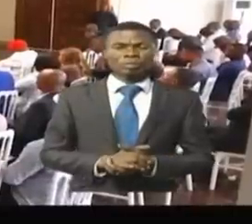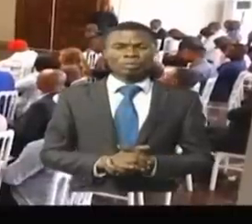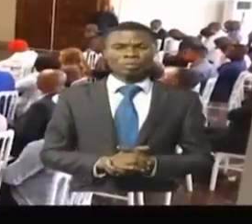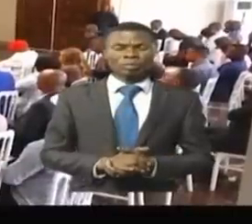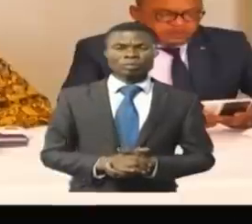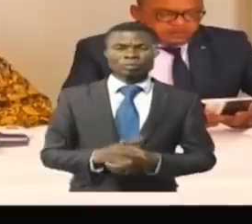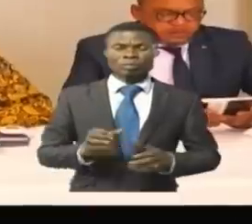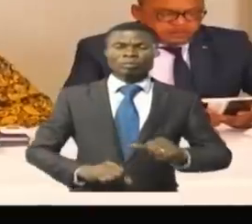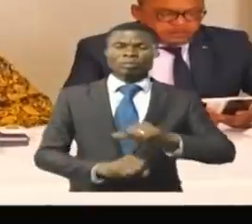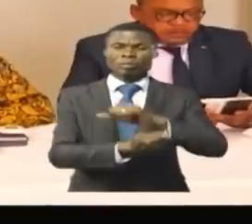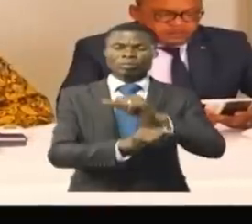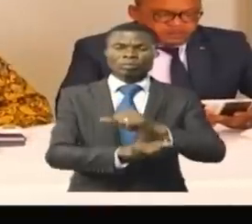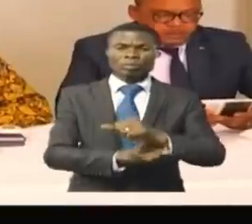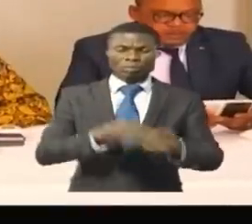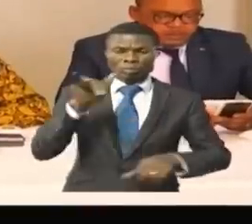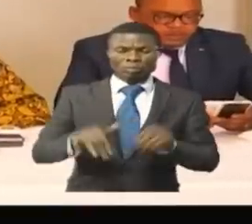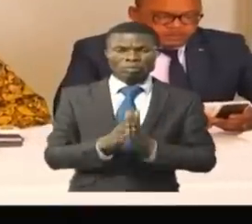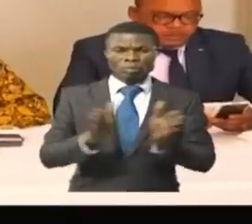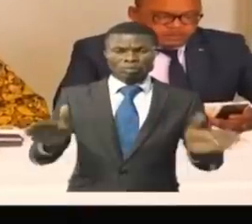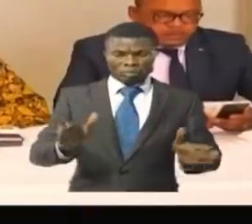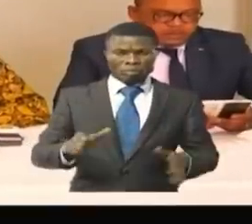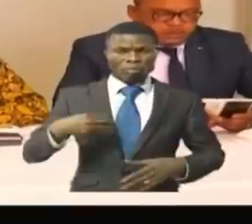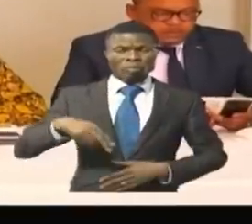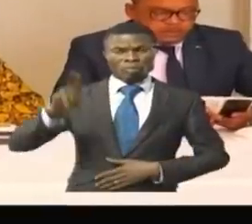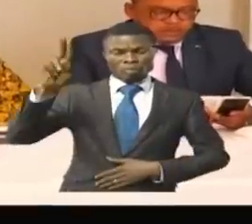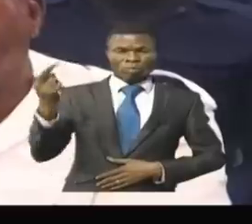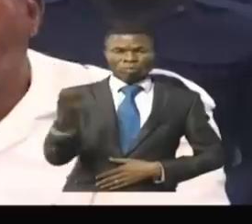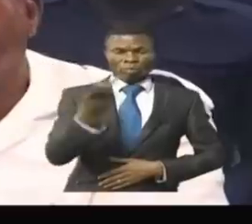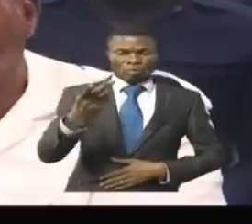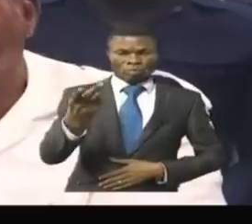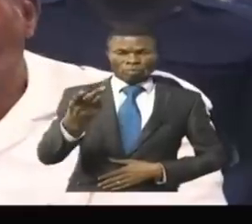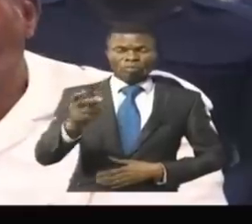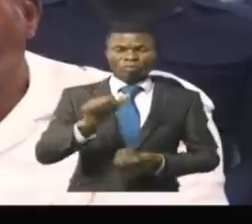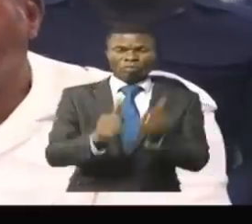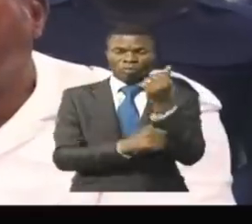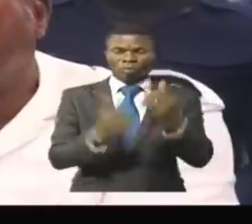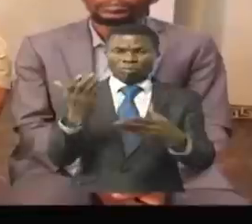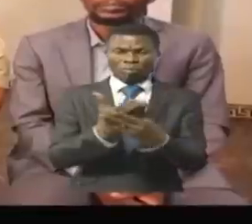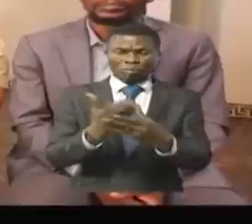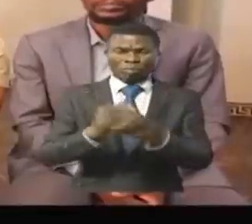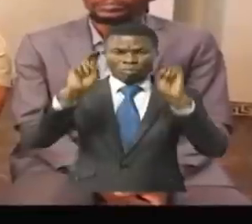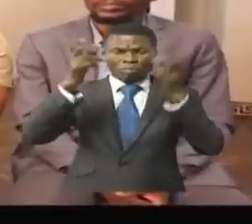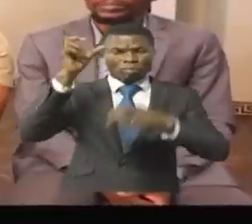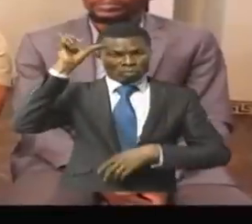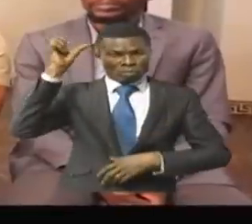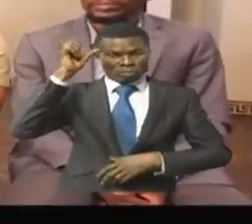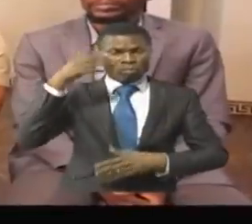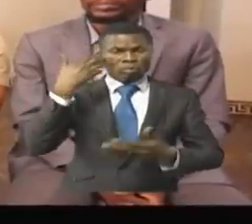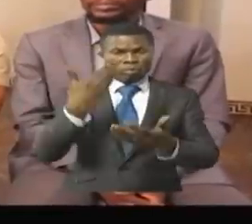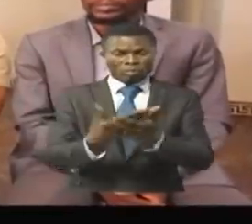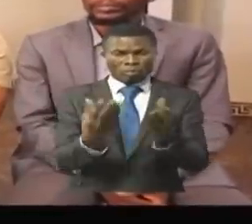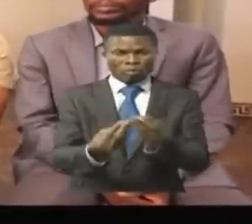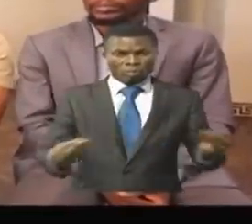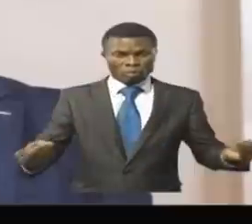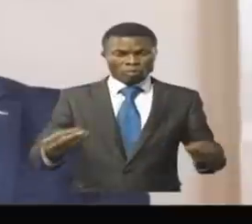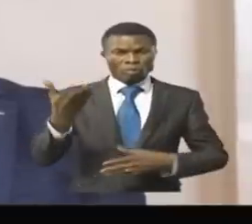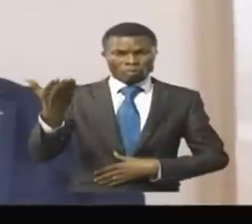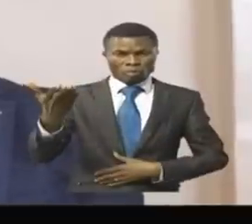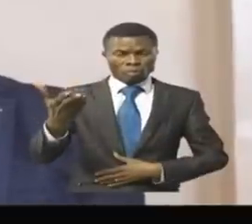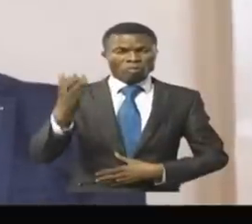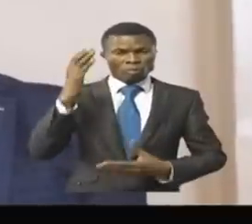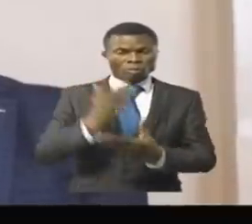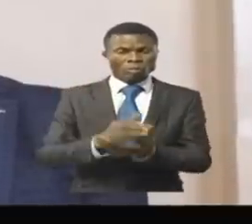offices du secrétaire général de l'UDPS, que les deux camps protagonistes de la fédération de Lubumbashi sont arrivés à trouver un point de sortie de la